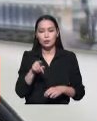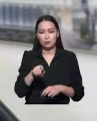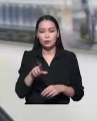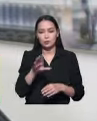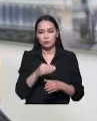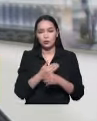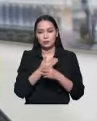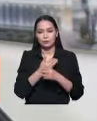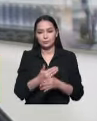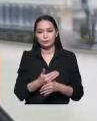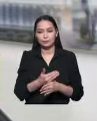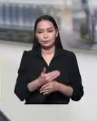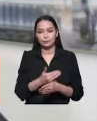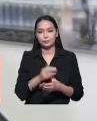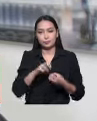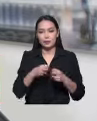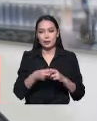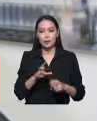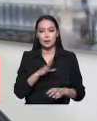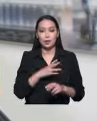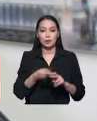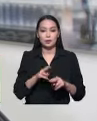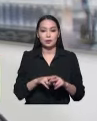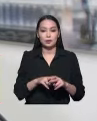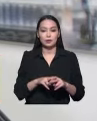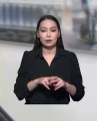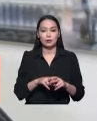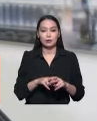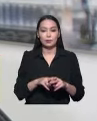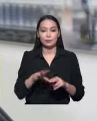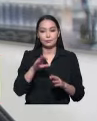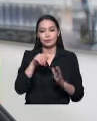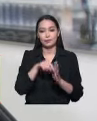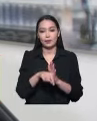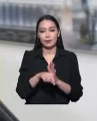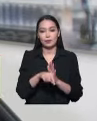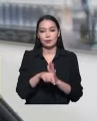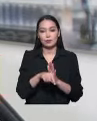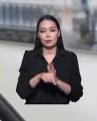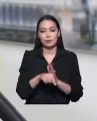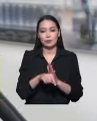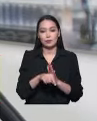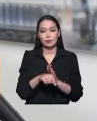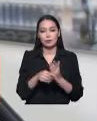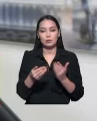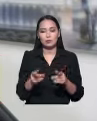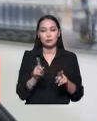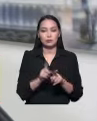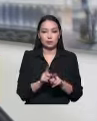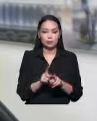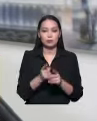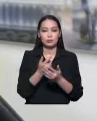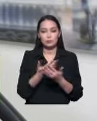болып жатқан су тасқыны мәселесі болды. Бүгінгі мынау дөңгелек столда дәл сондай осы су тасқыны